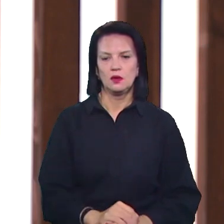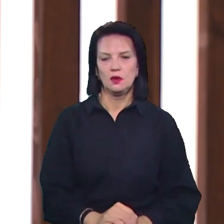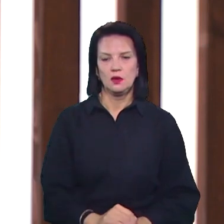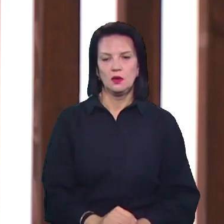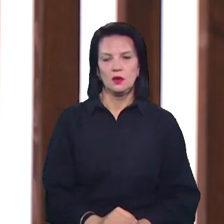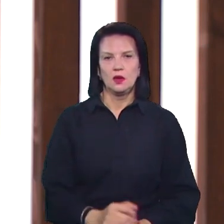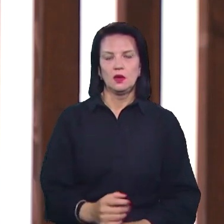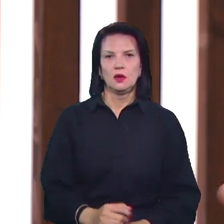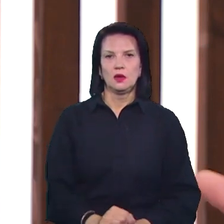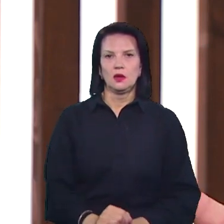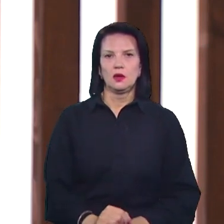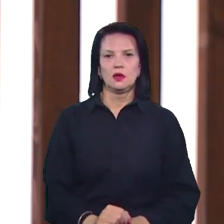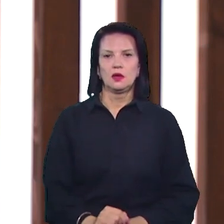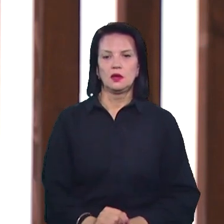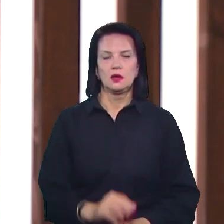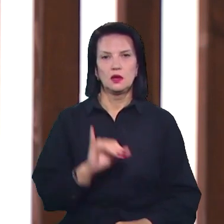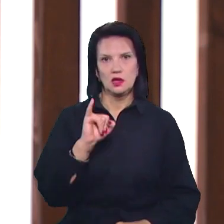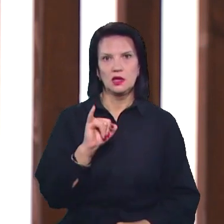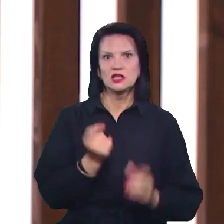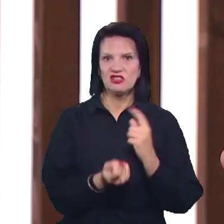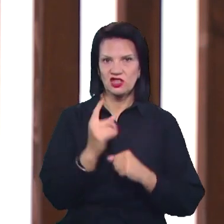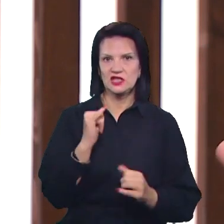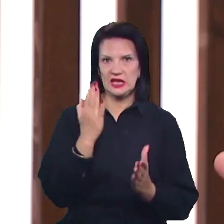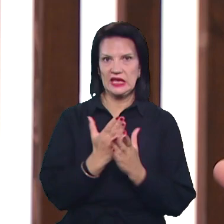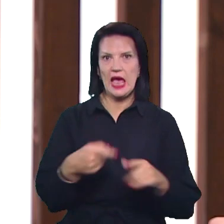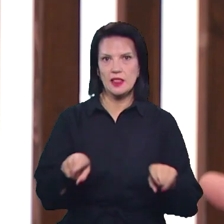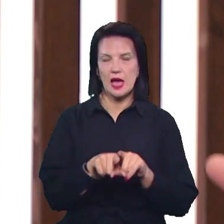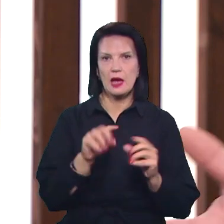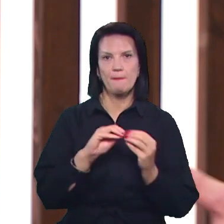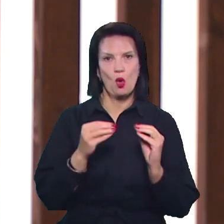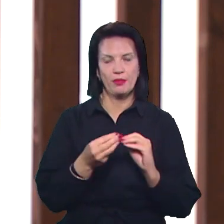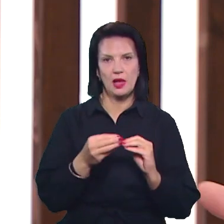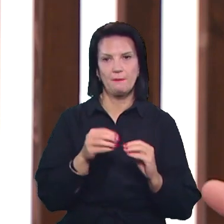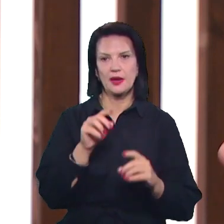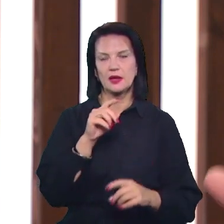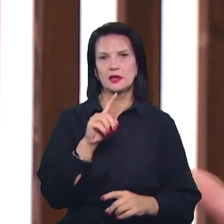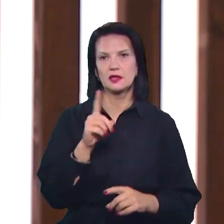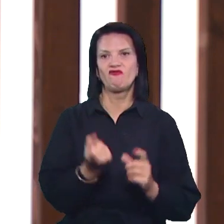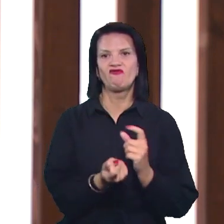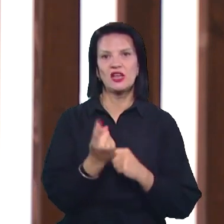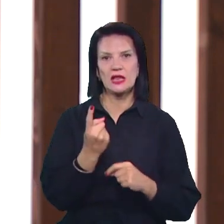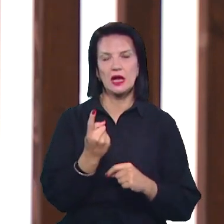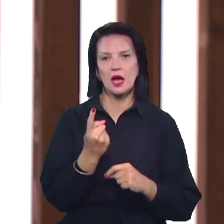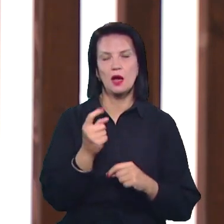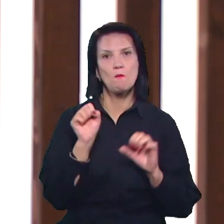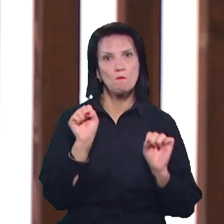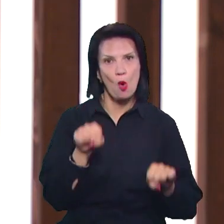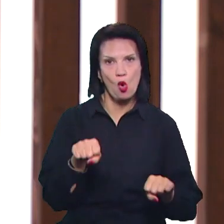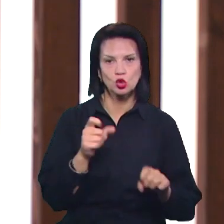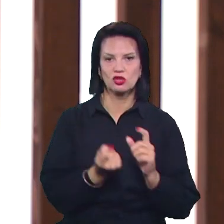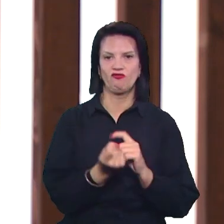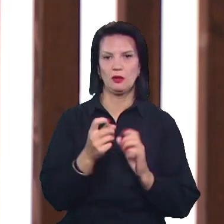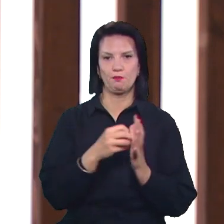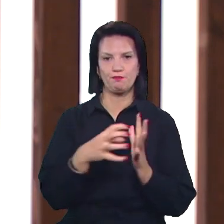звідси і є ось такі проблеми, що можуть виникати пухлинні